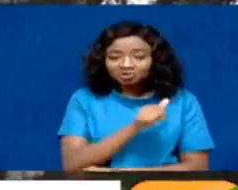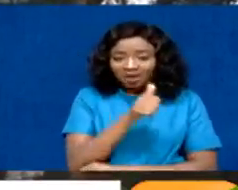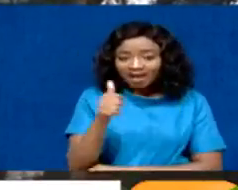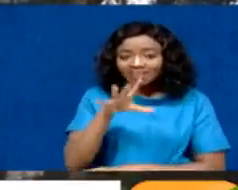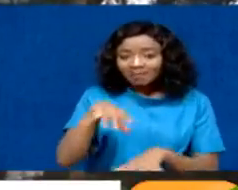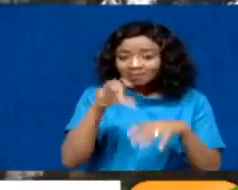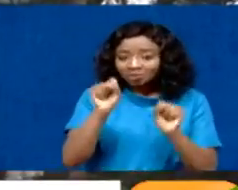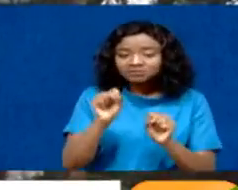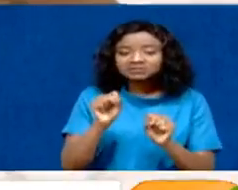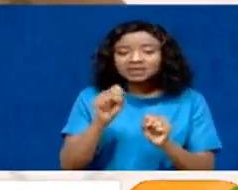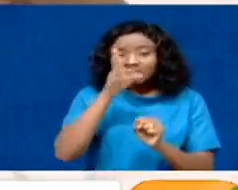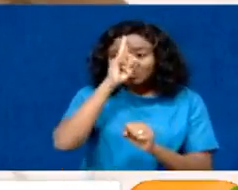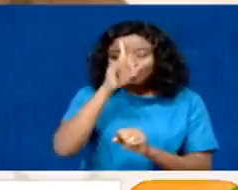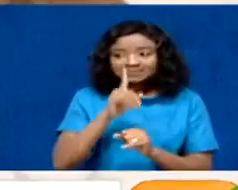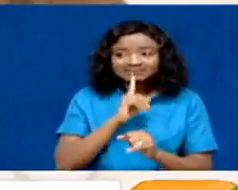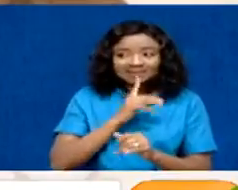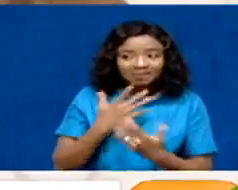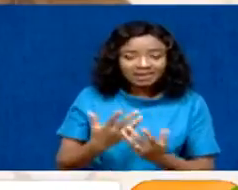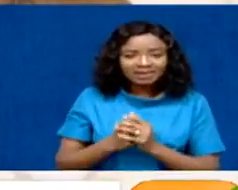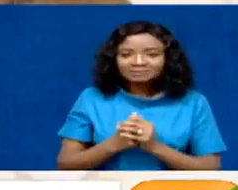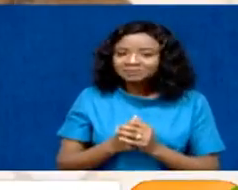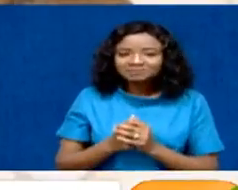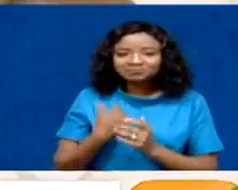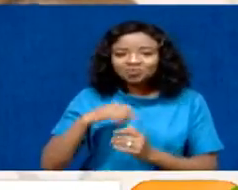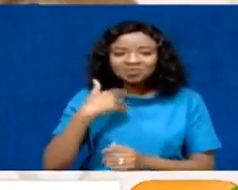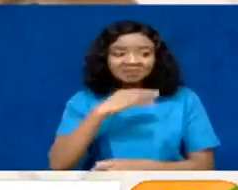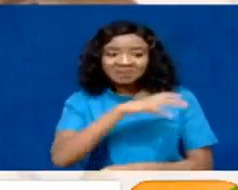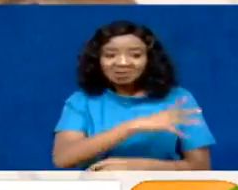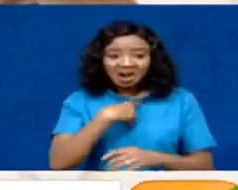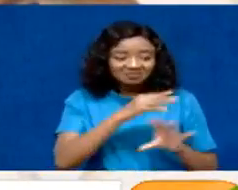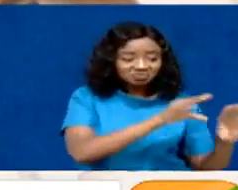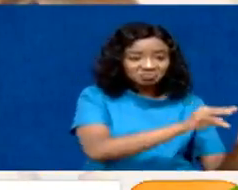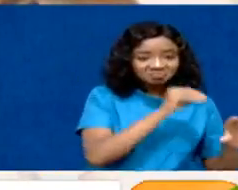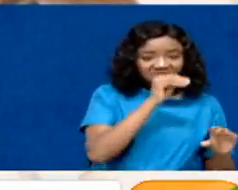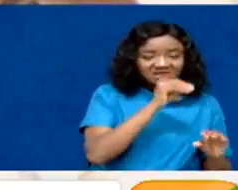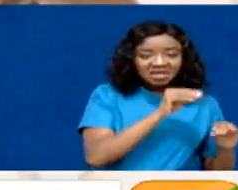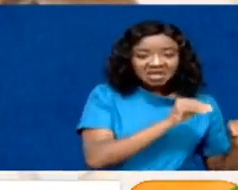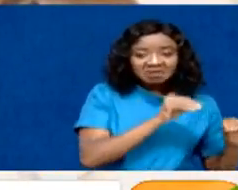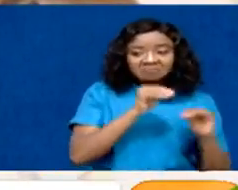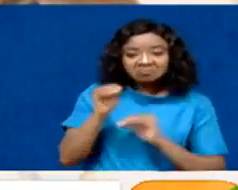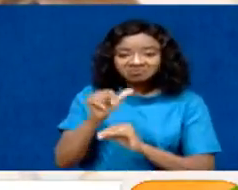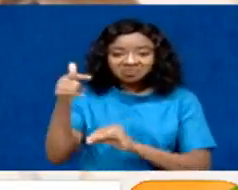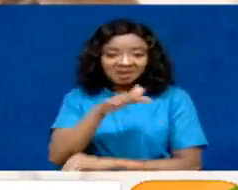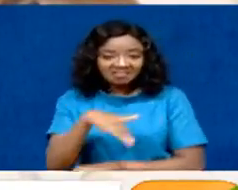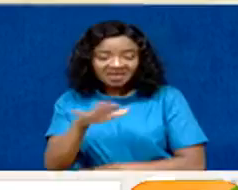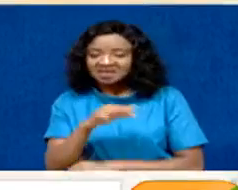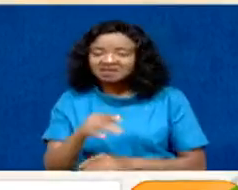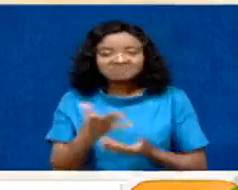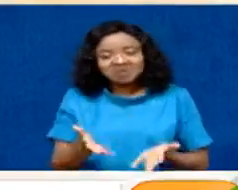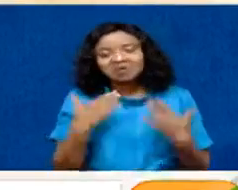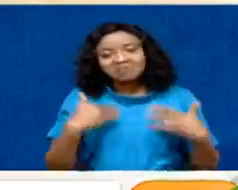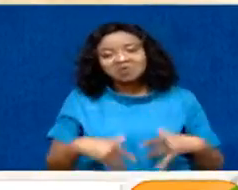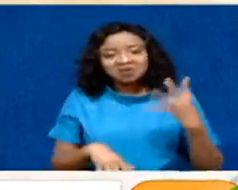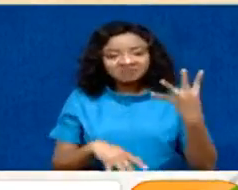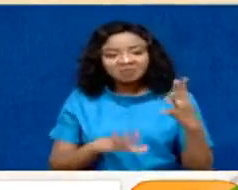Chacha alidai kuwa polisi hawana mamlaka ya kusafirisha miili hadi sehemu mbadala na eneo la tukio, na kwa sasa miili hiyo